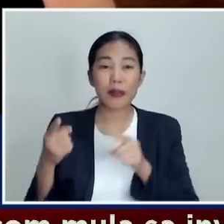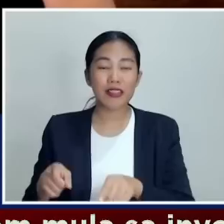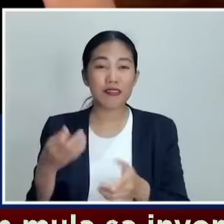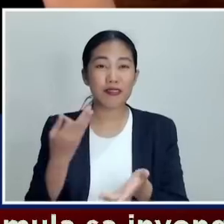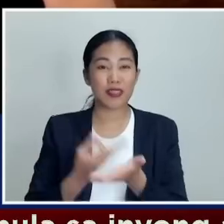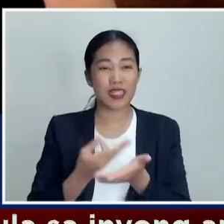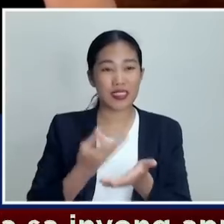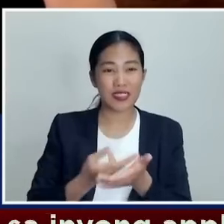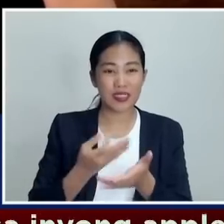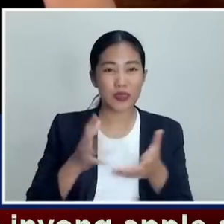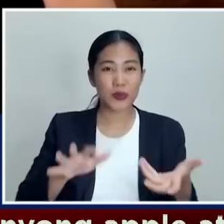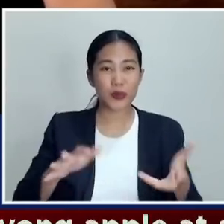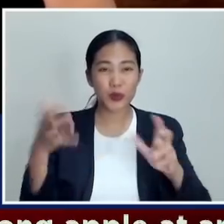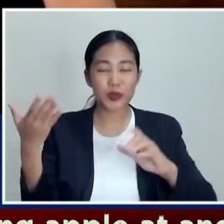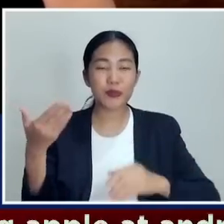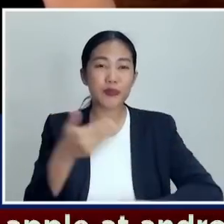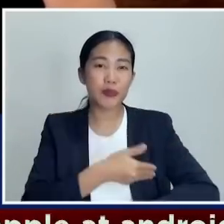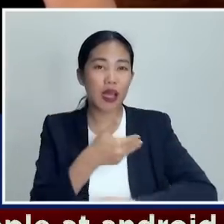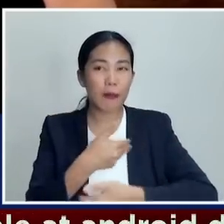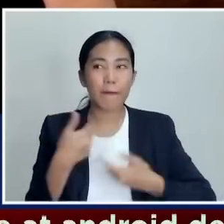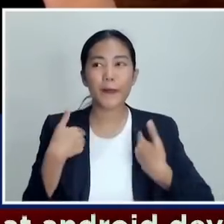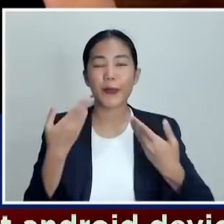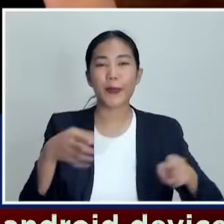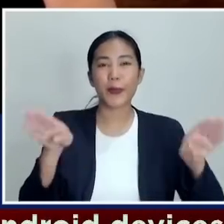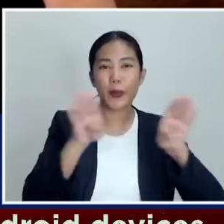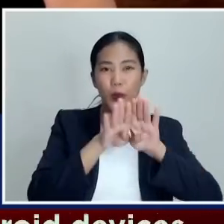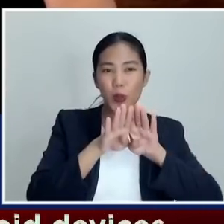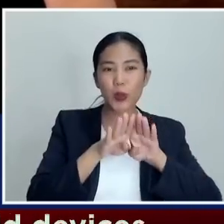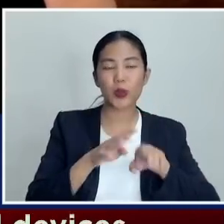mga bangko na nagsara, no? Particularly doon sa